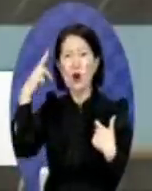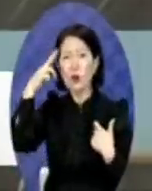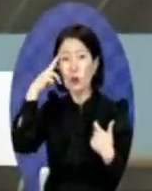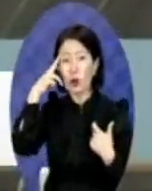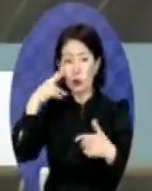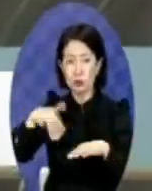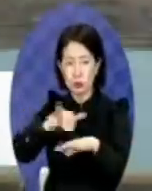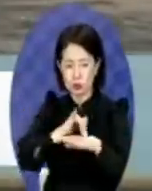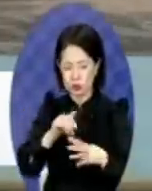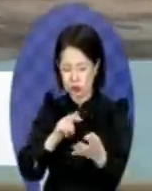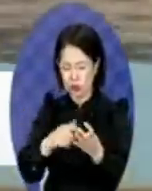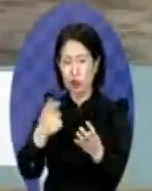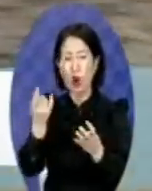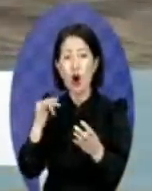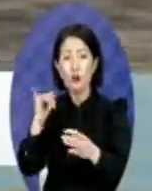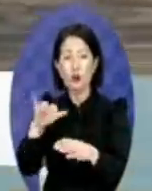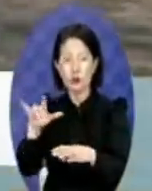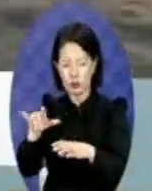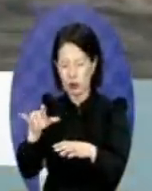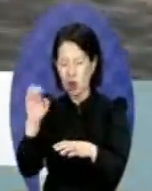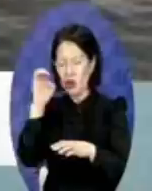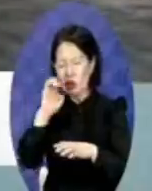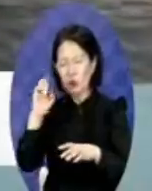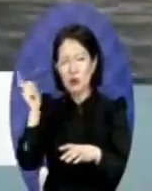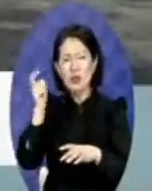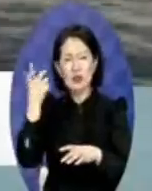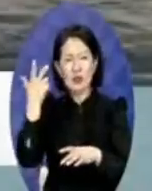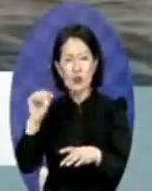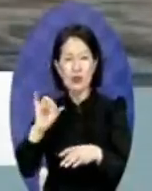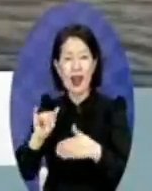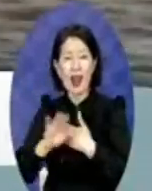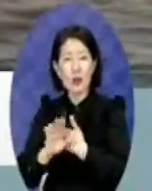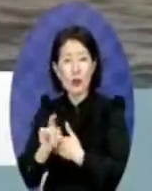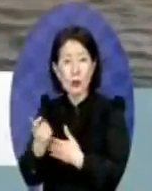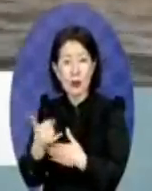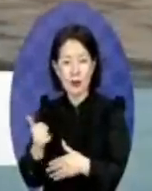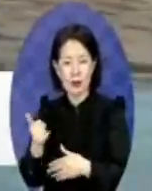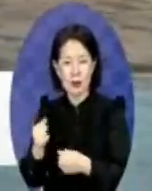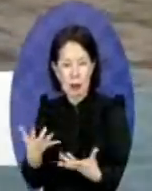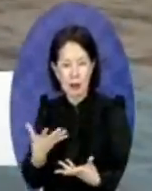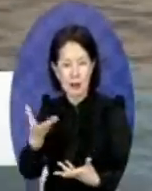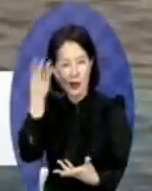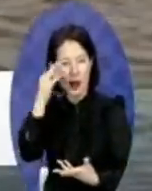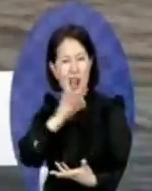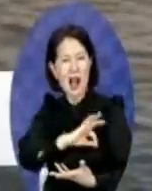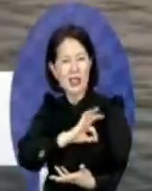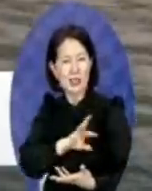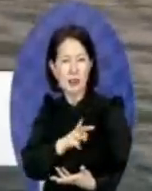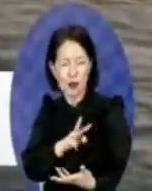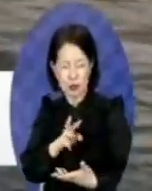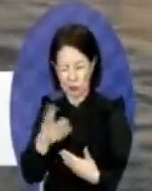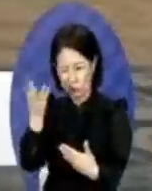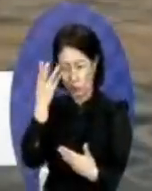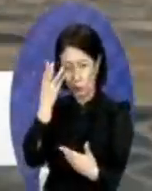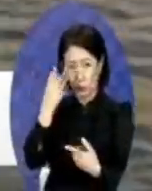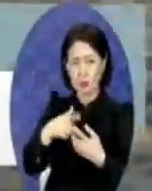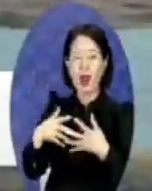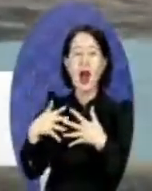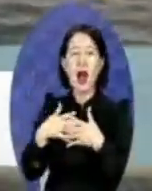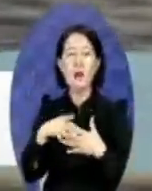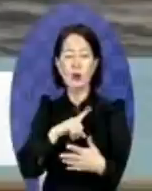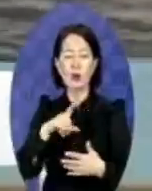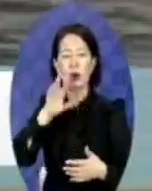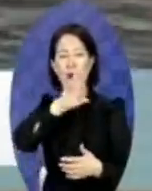холбооны улс хойд урсгал хоёр төслийг Европын эрчим хүчний аюулгүй байдлыг алдагдуулахад ашиглана гэж болгоомжилж байхад Америк нэгдсэн улсын хувьд байгалийн